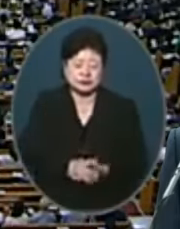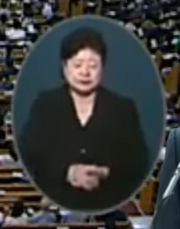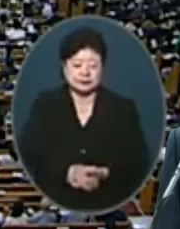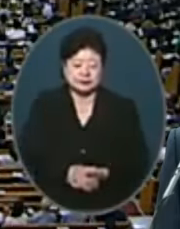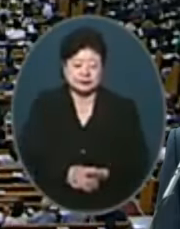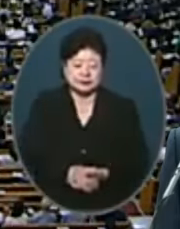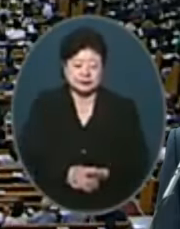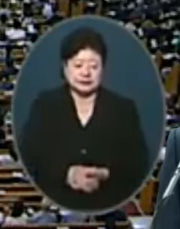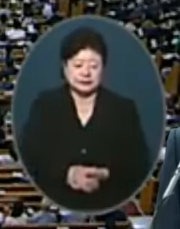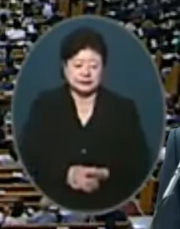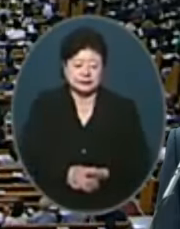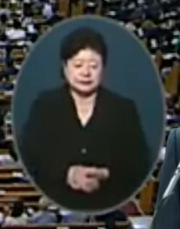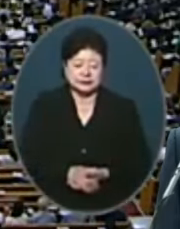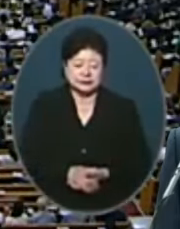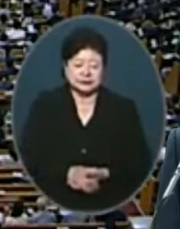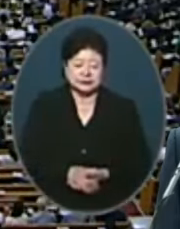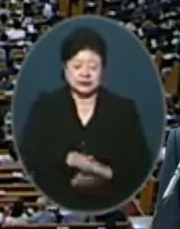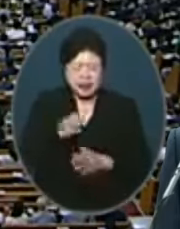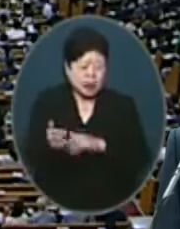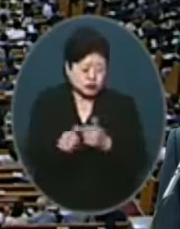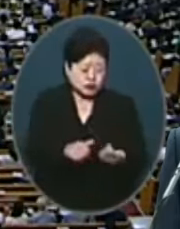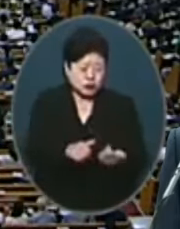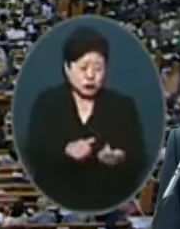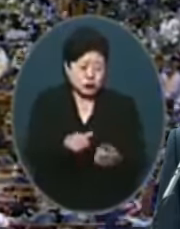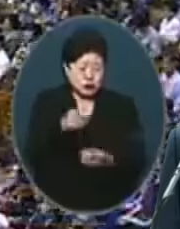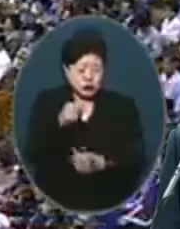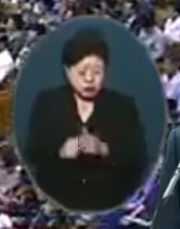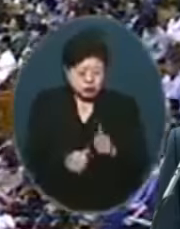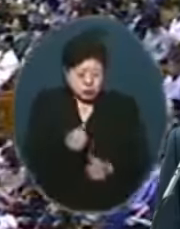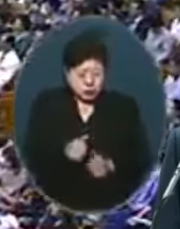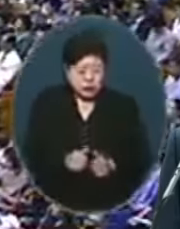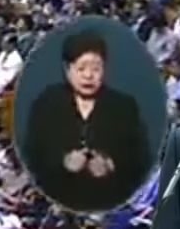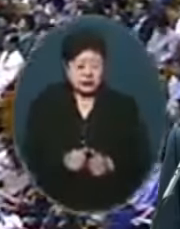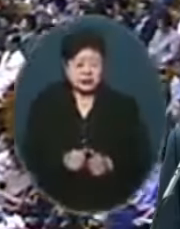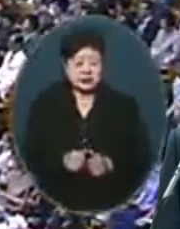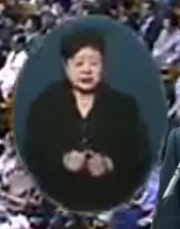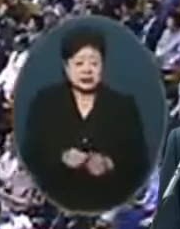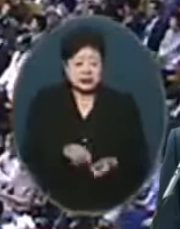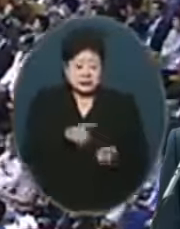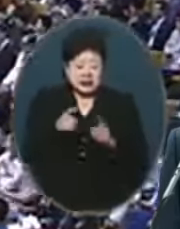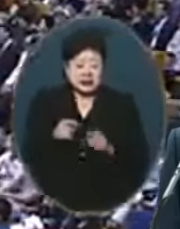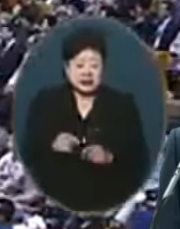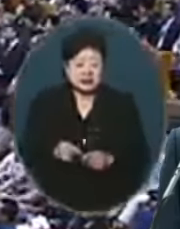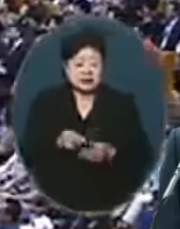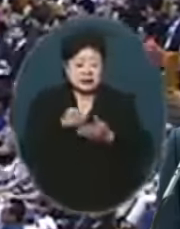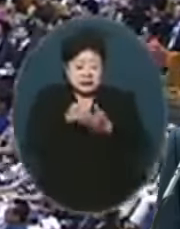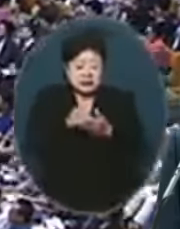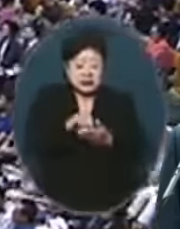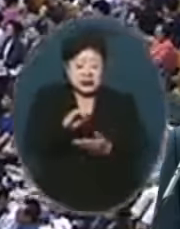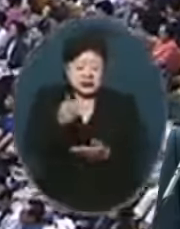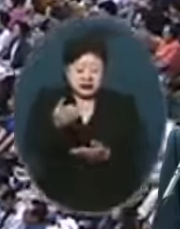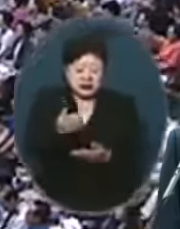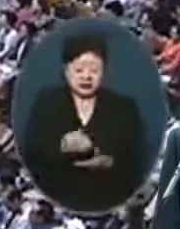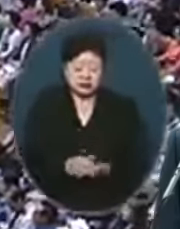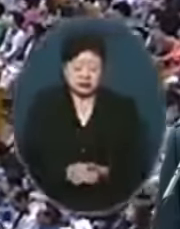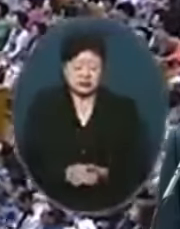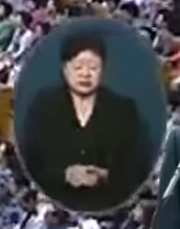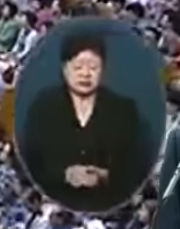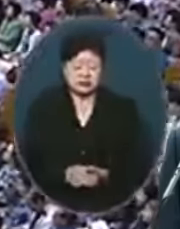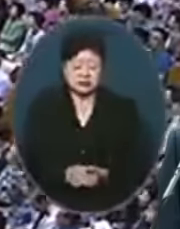방황하게 하다가 그들이 다 죽고 그들 후손들은 살아갈 자비를 얻을